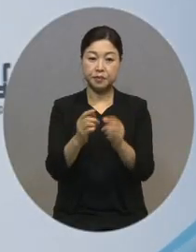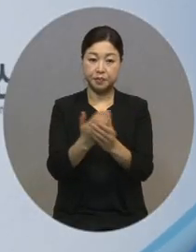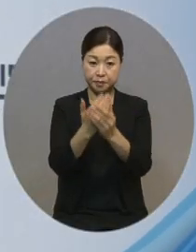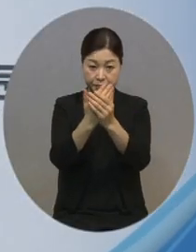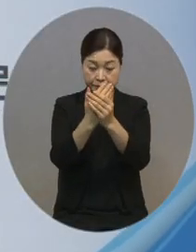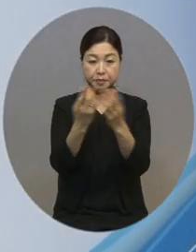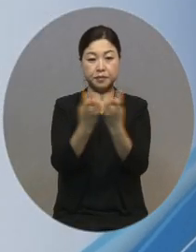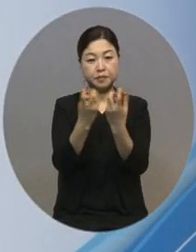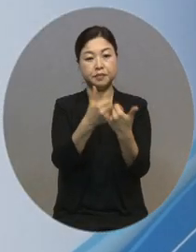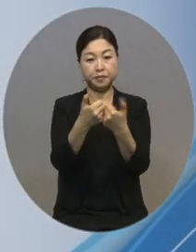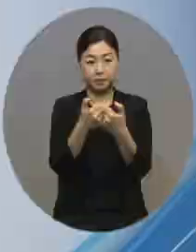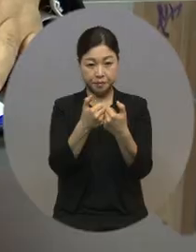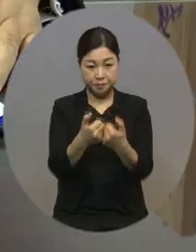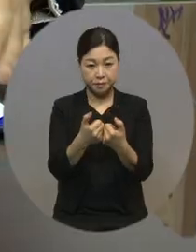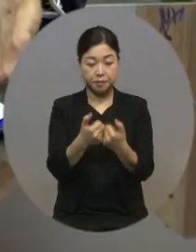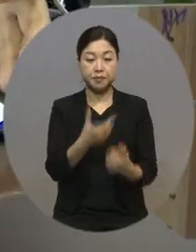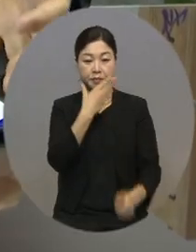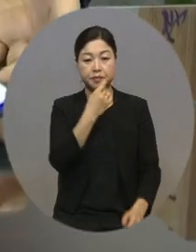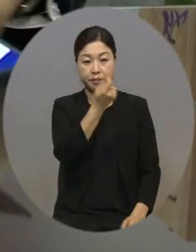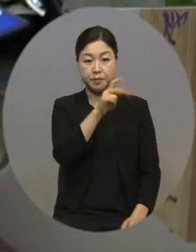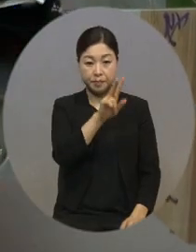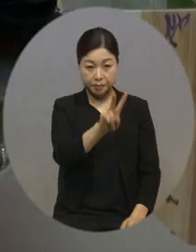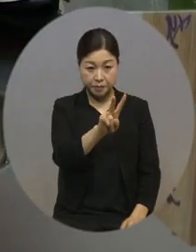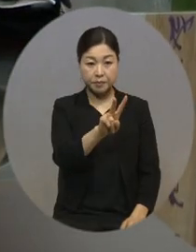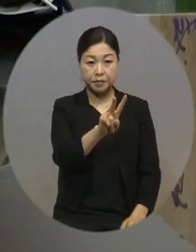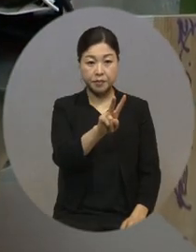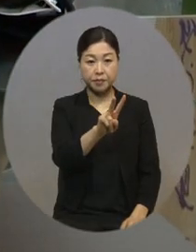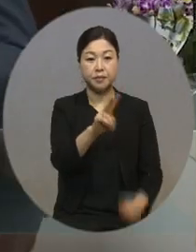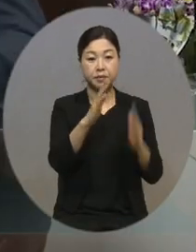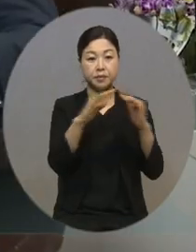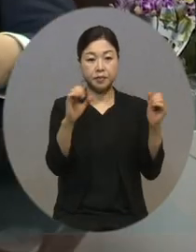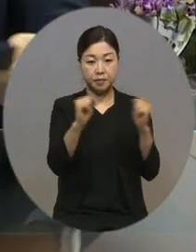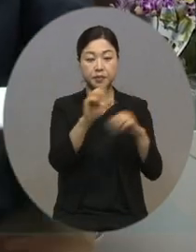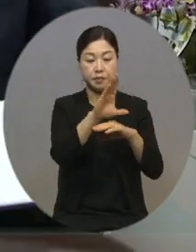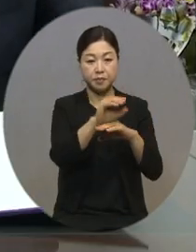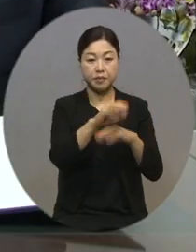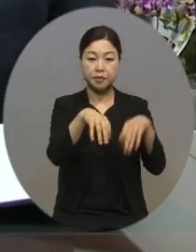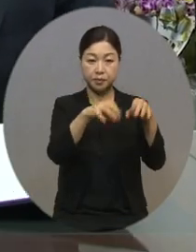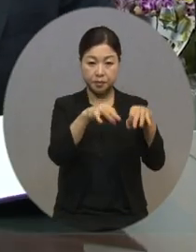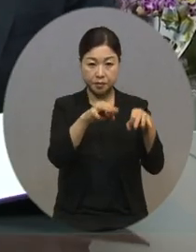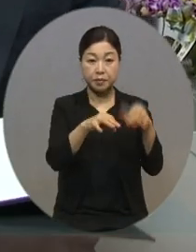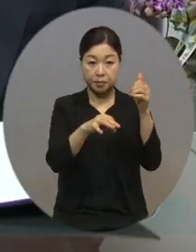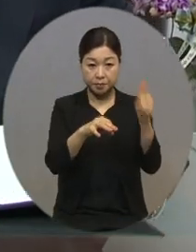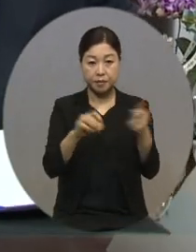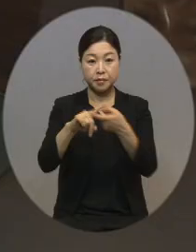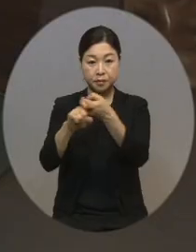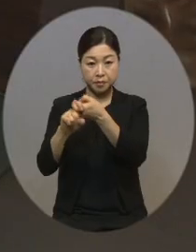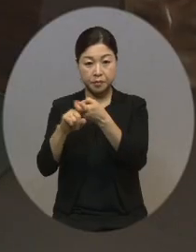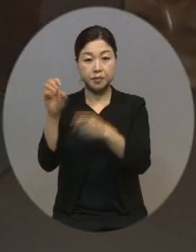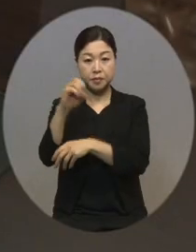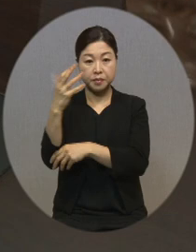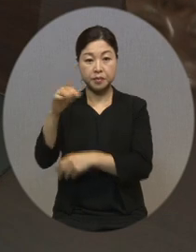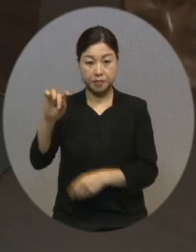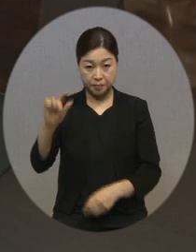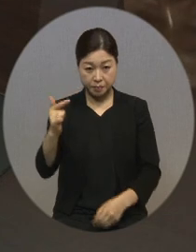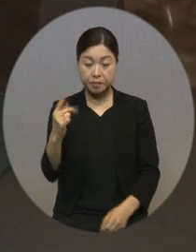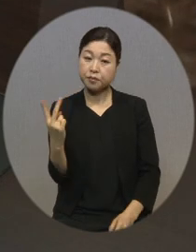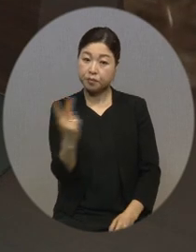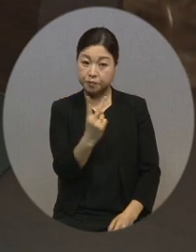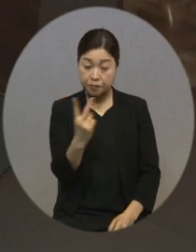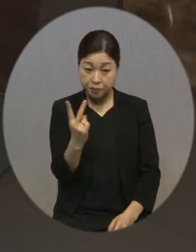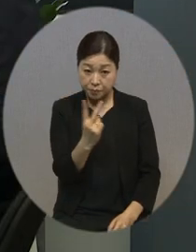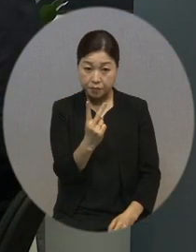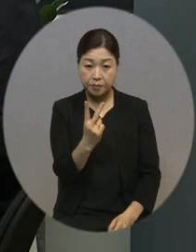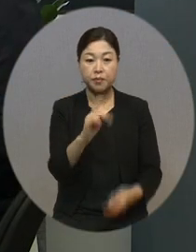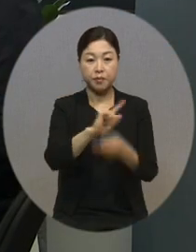논의했습니다. WBC 복지TV 전문방송 김태훈 사장과 전북연합신문 전성수 사장은 이날 협약 시에서 상호 존중과